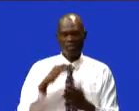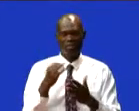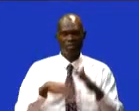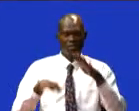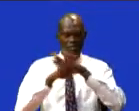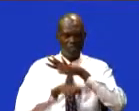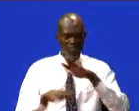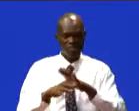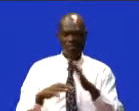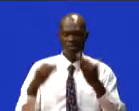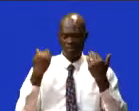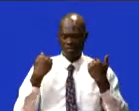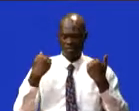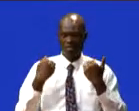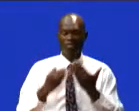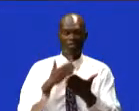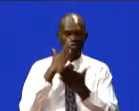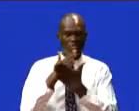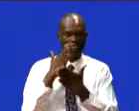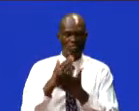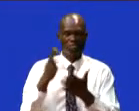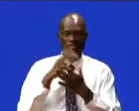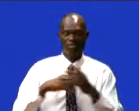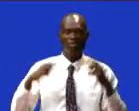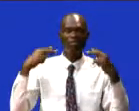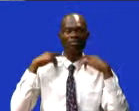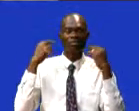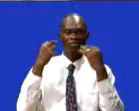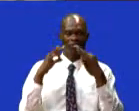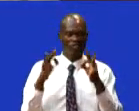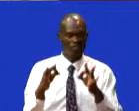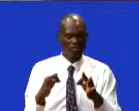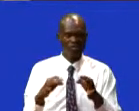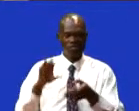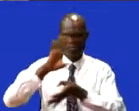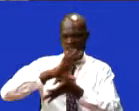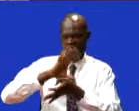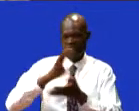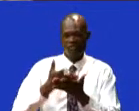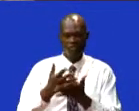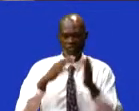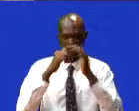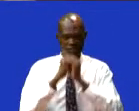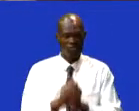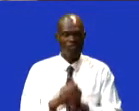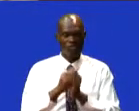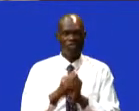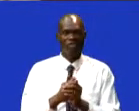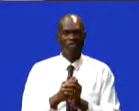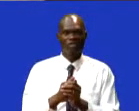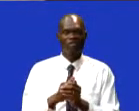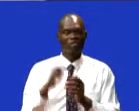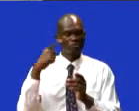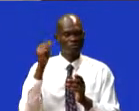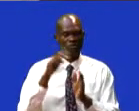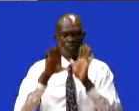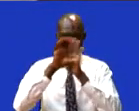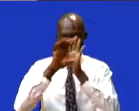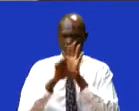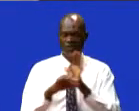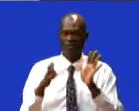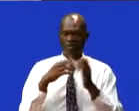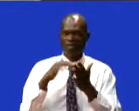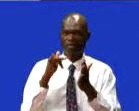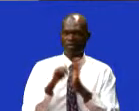The right to the freedom of worship is guaranteed under the constitution. Kwa hivyo wa